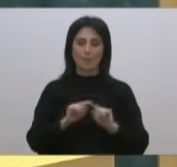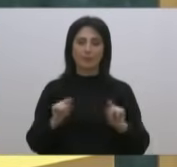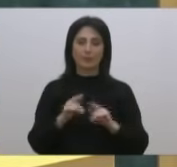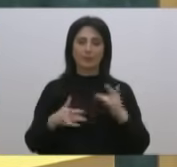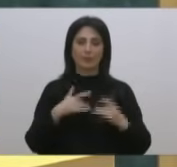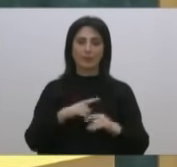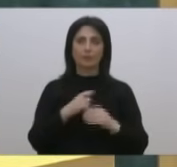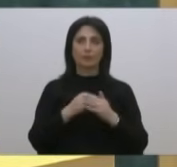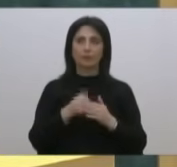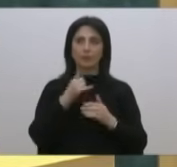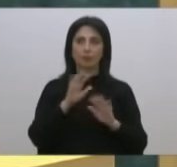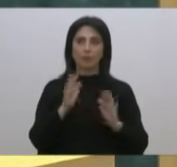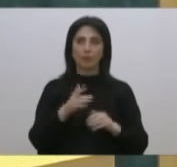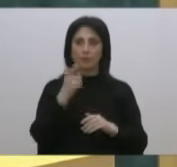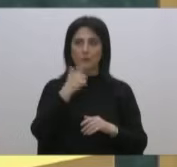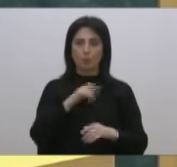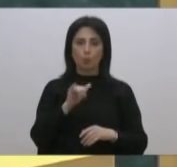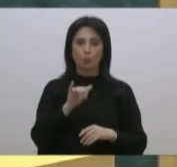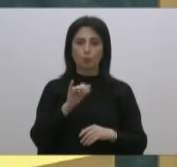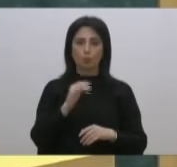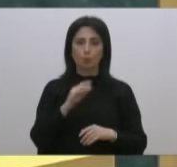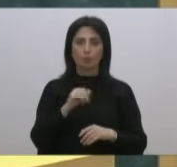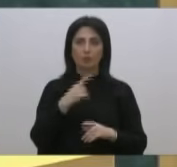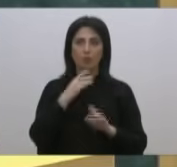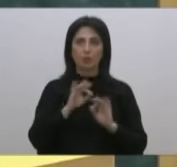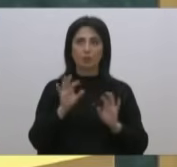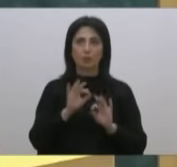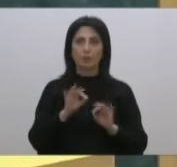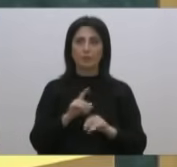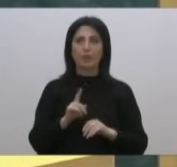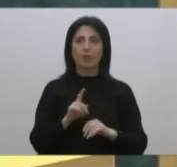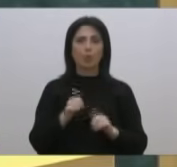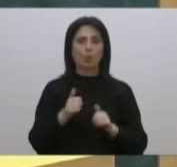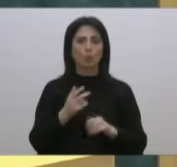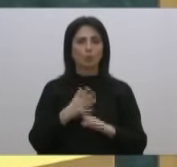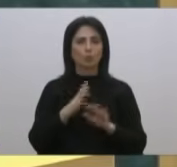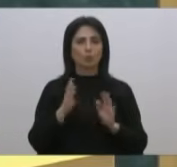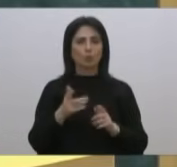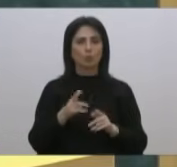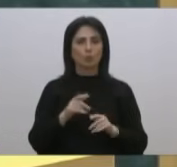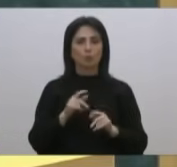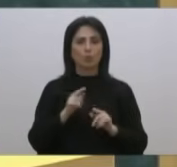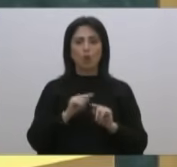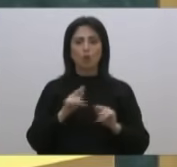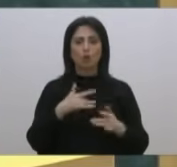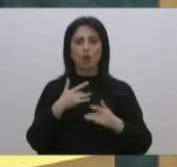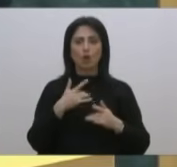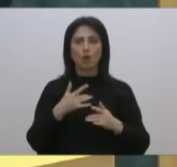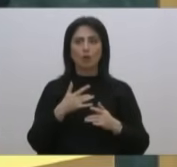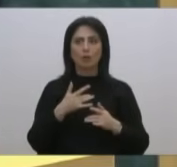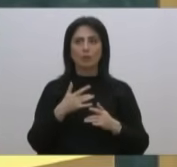opoziții, rolis, gazrile, bo, ver mohta, oba, dormo, usupașulma, canac hata. Rana era tu da mohtari, opoziții, rolis,